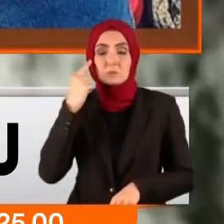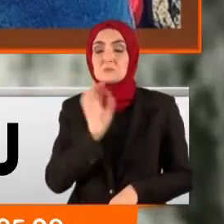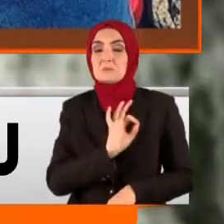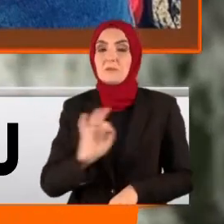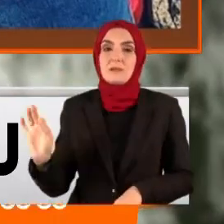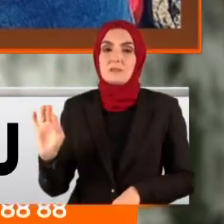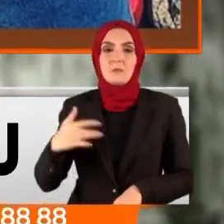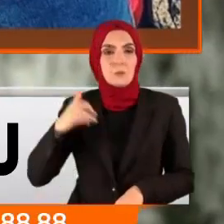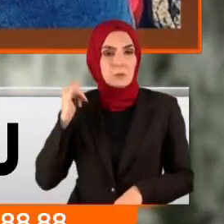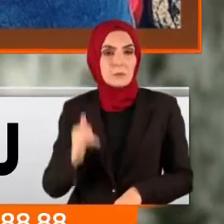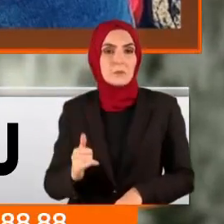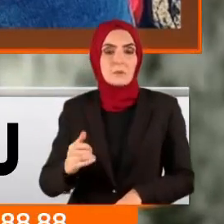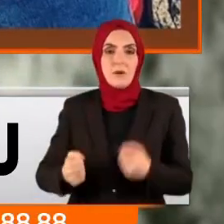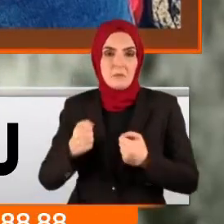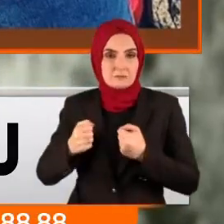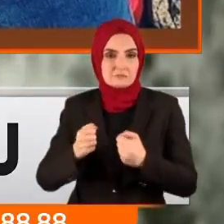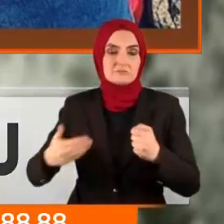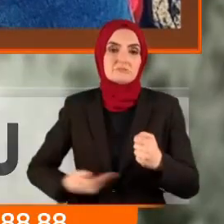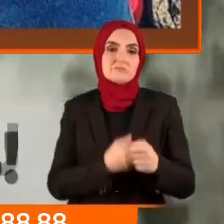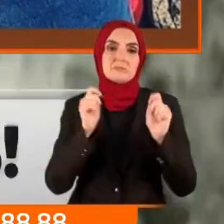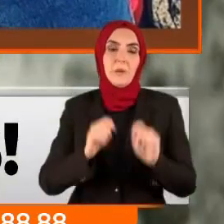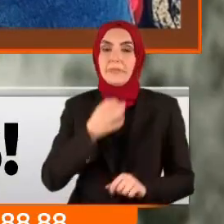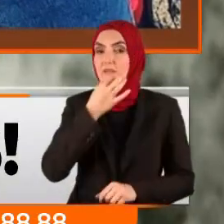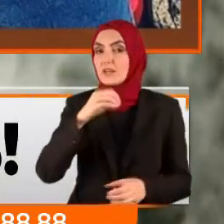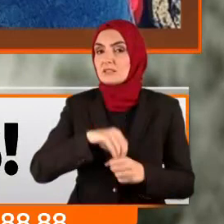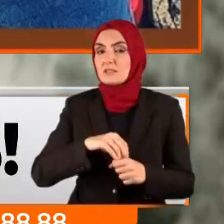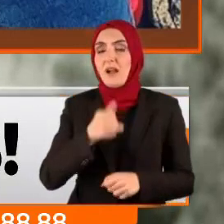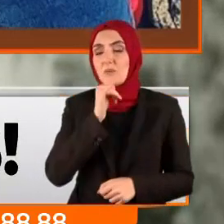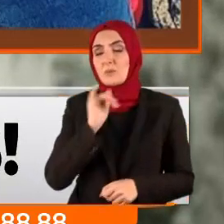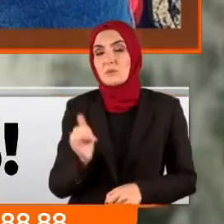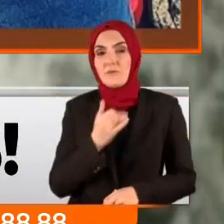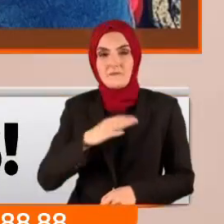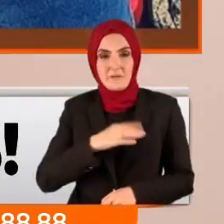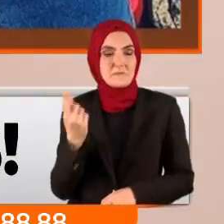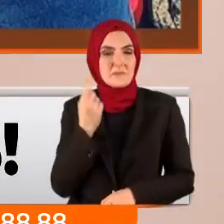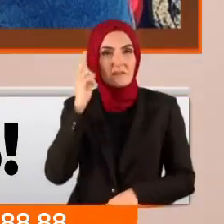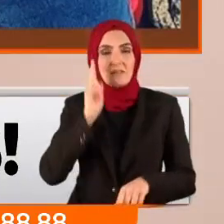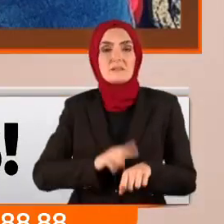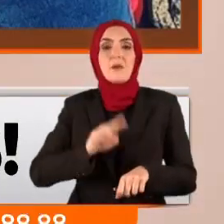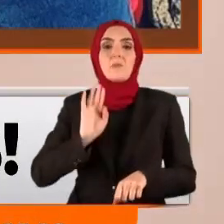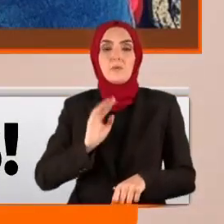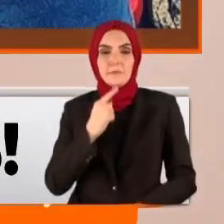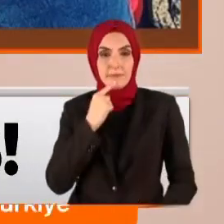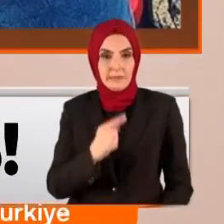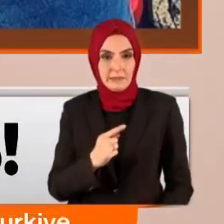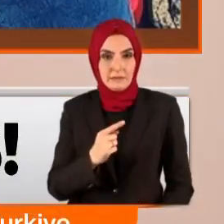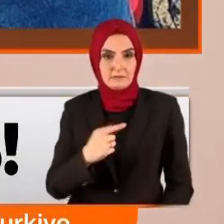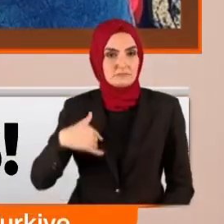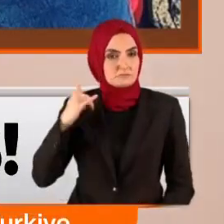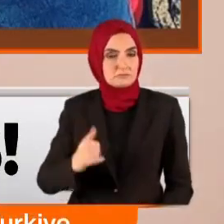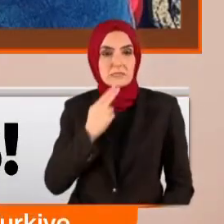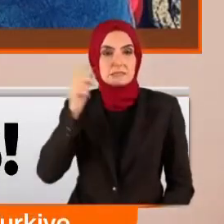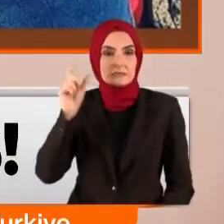ezdi. İfadesine gelince çok alkollü olduğunu, bir şey hatırlamadığını söyledi. Cani kadın kasten adam